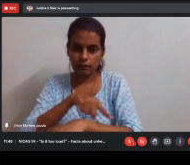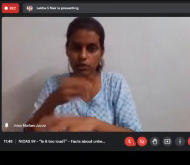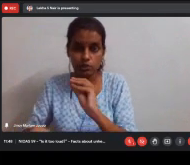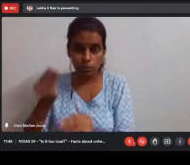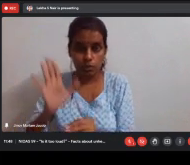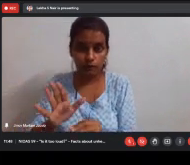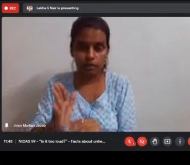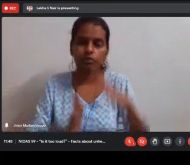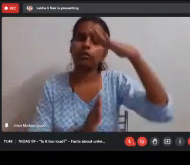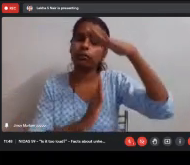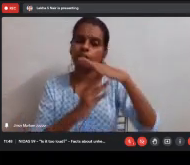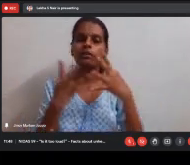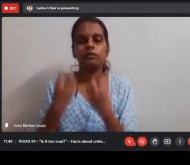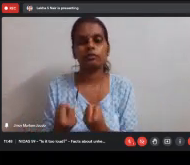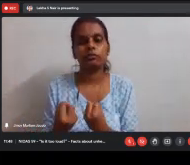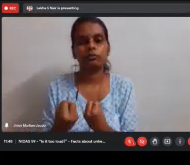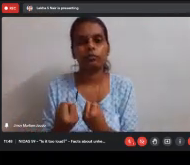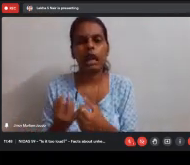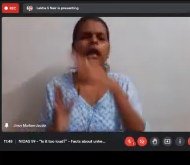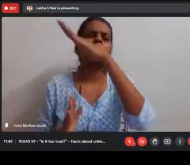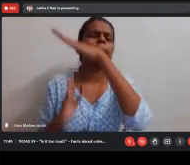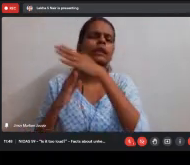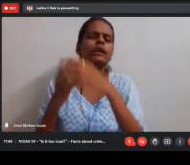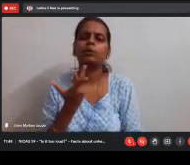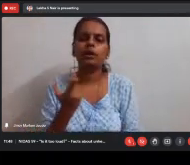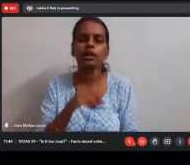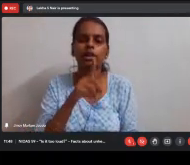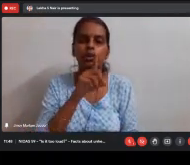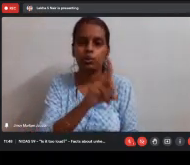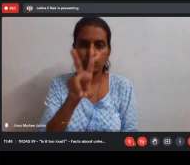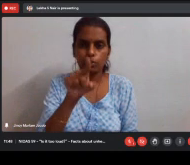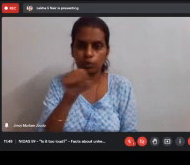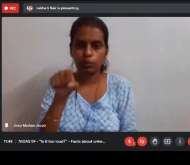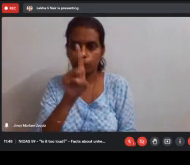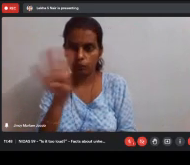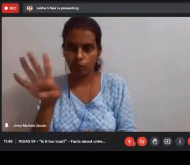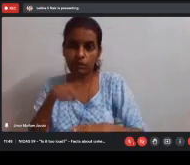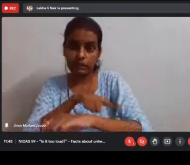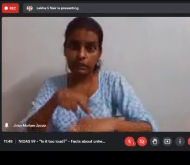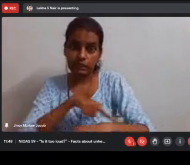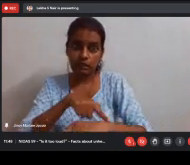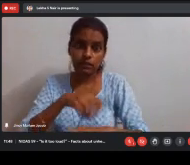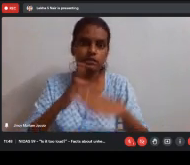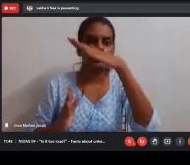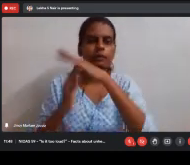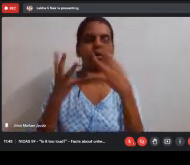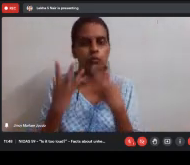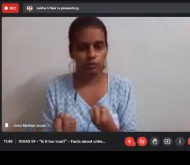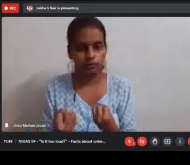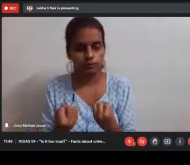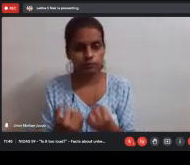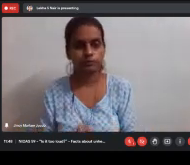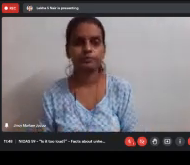ശബ്ദം ഒരു മുഖരിതമായ അന്തരീക്ഷത്തിൽ പ്രവർത്തനങ്ങളിൽ നമ്മൾ ഏർപ്പെടുകയാണെങ്കിൽ ബ്രേക്ക് എടുത്തിട്ട് മാത്രം ചെയ്യുക. അതായത് ഇപ്പൊ 8 hours